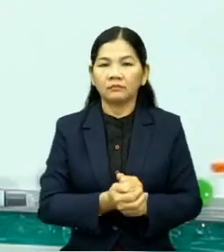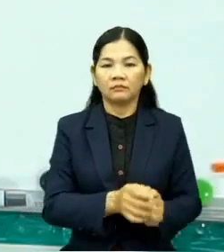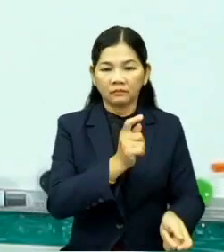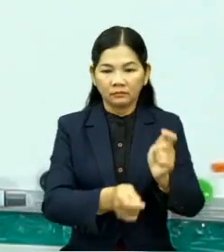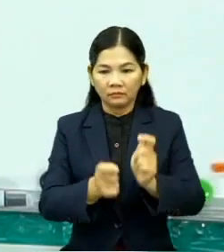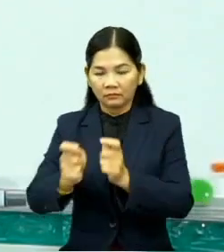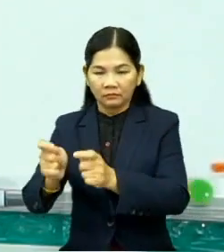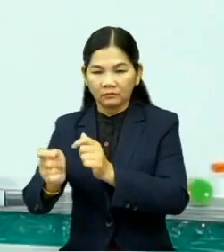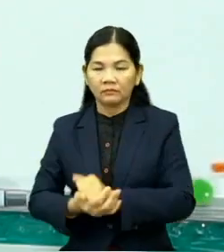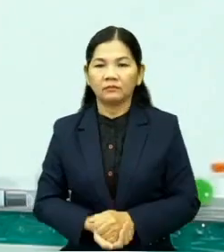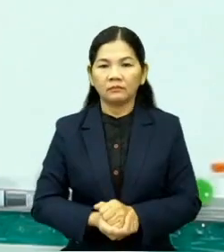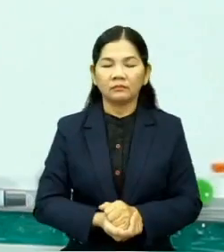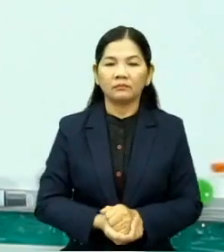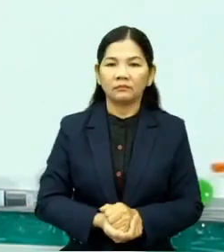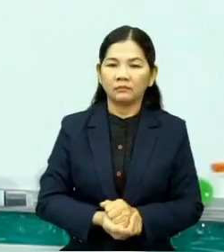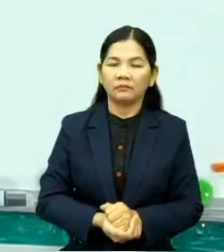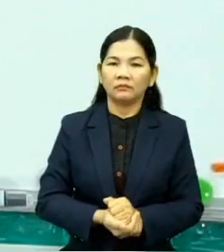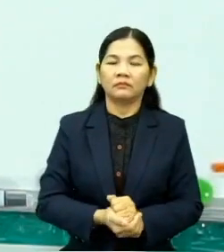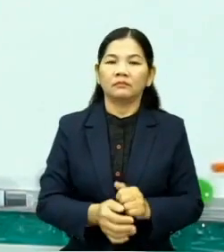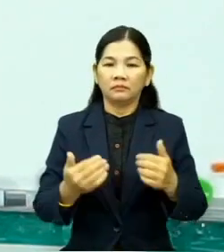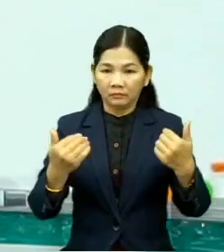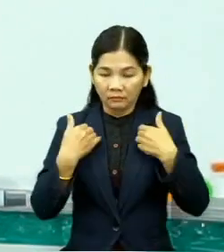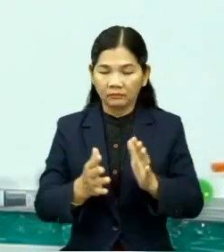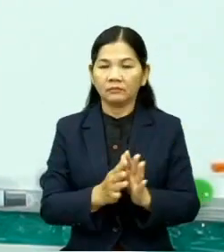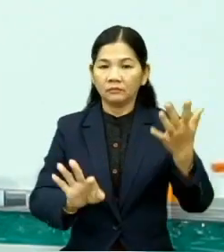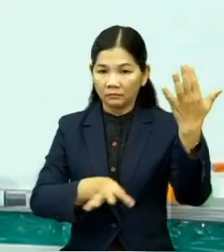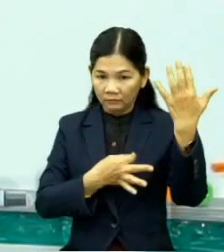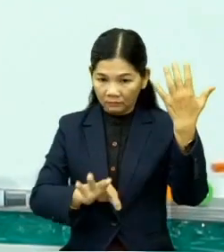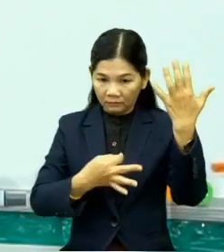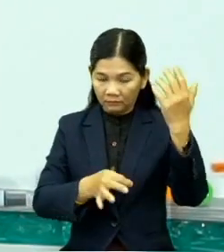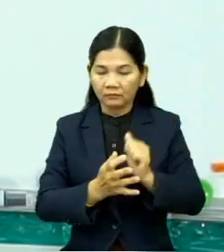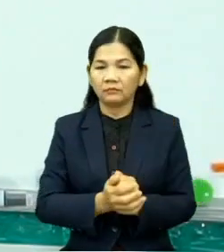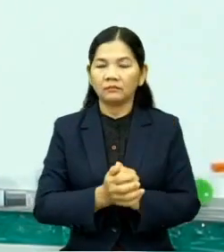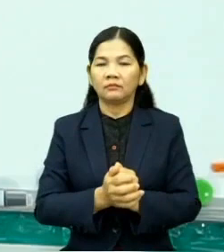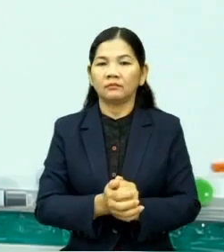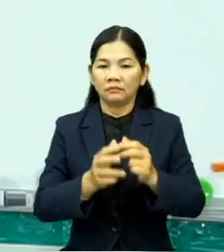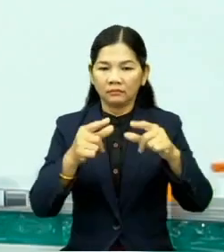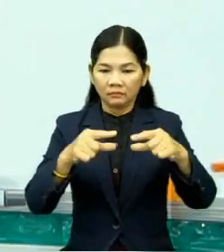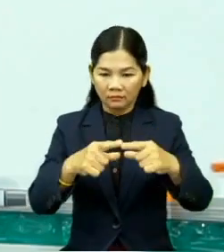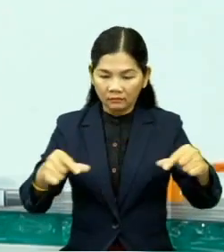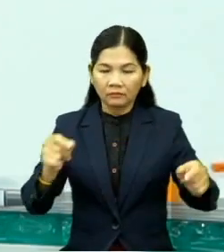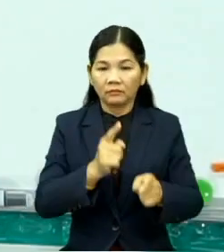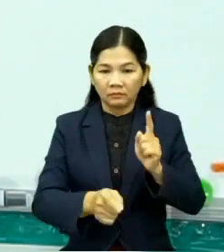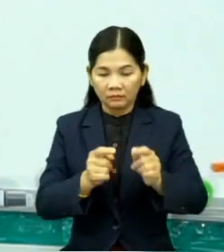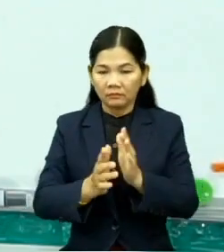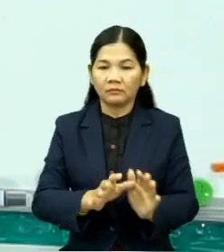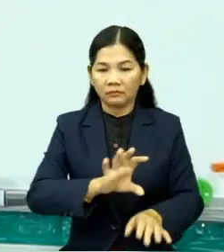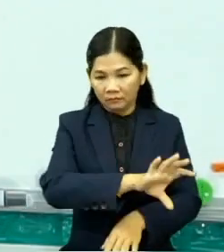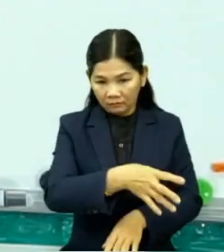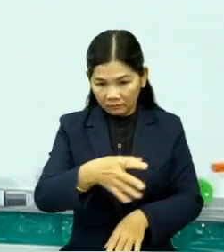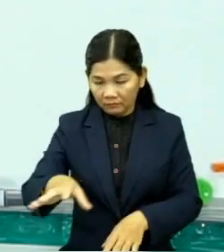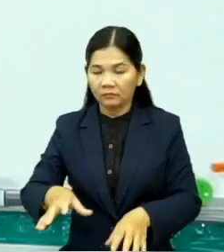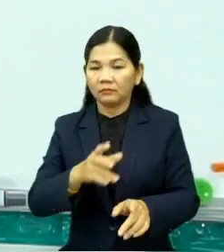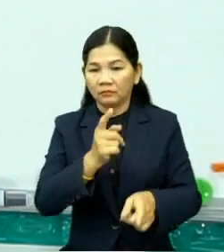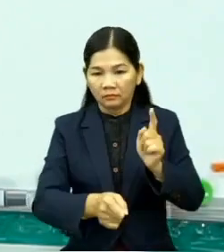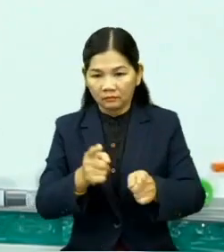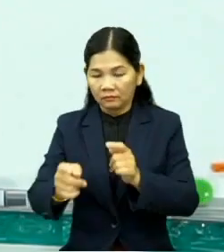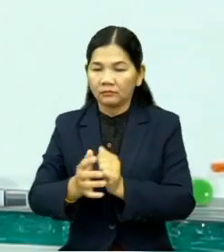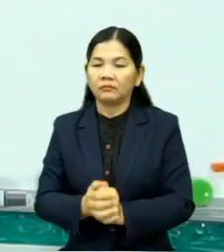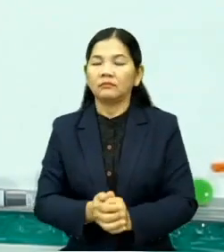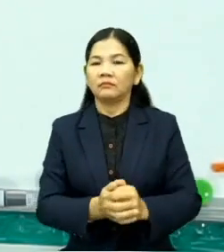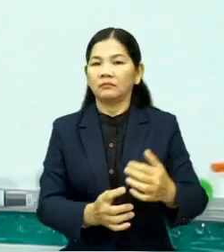ខេខឹមរនាតកងស្រឡៃចា